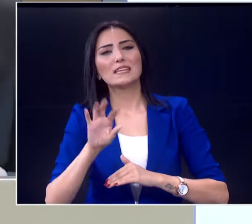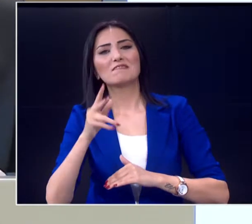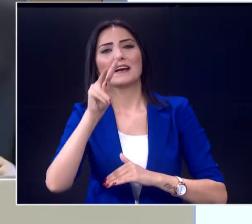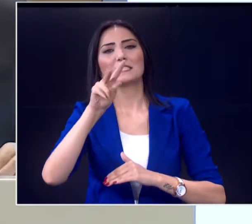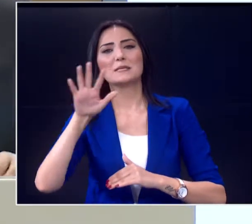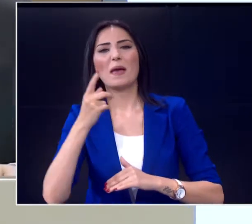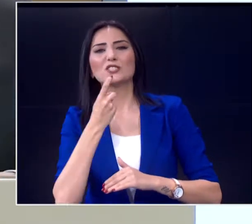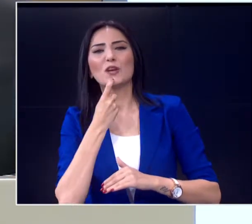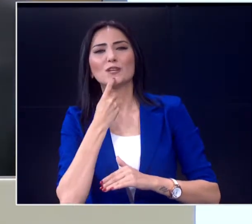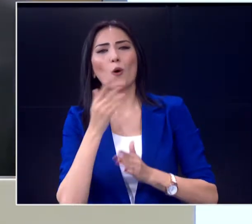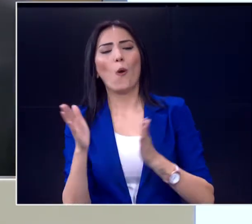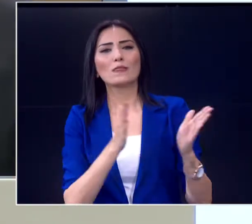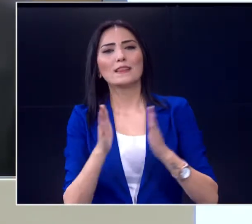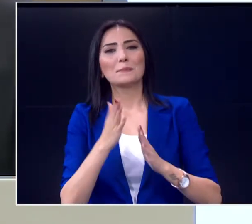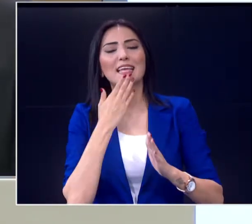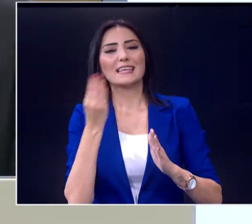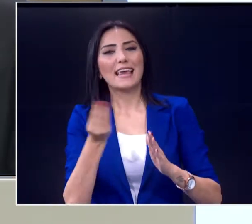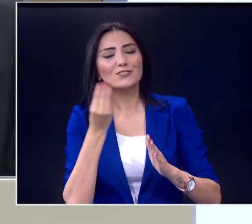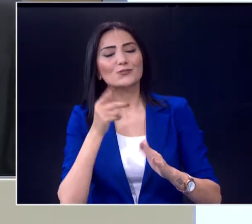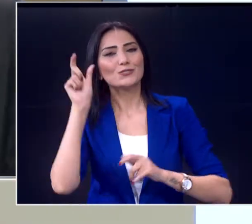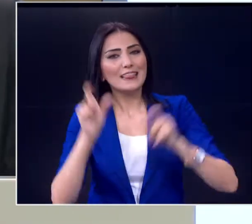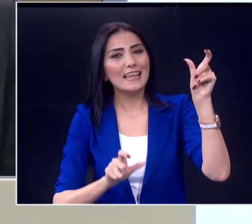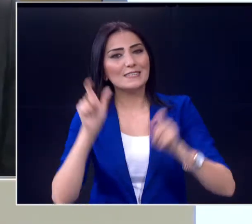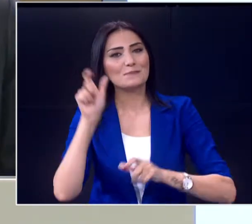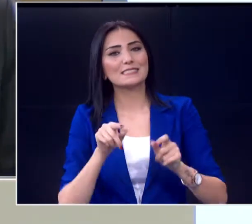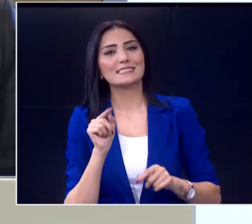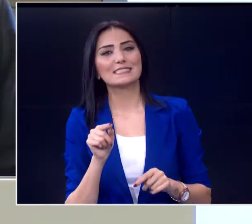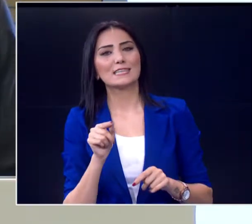18-25 yaş gruplarındaki gençlerimizin